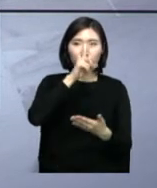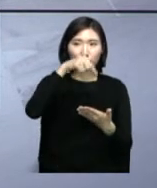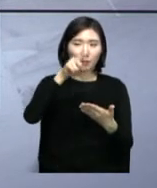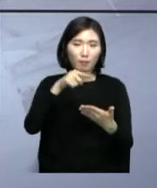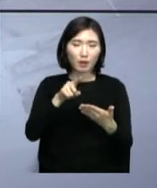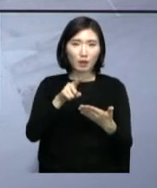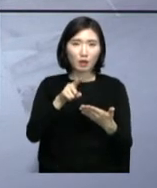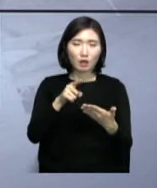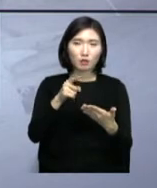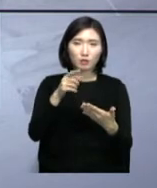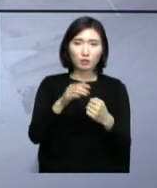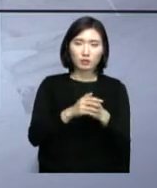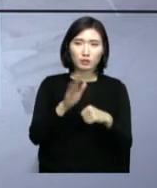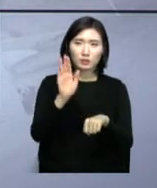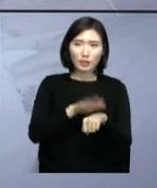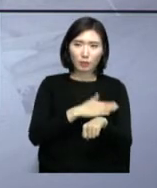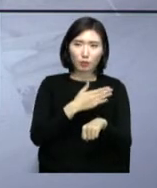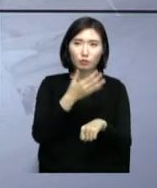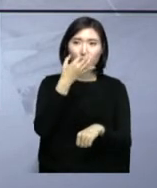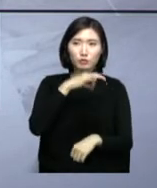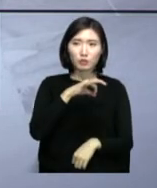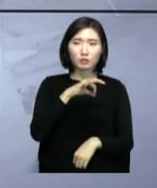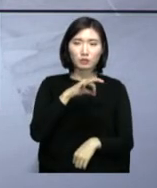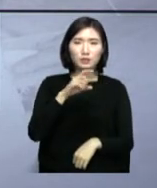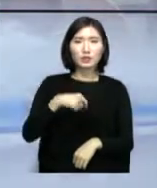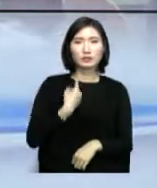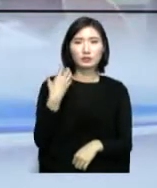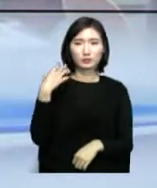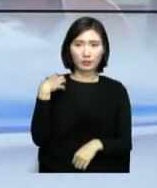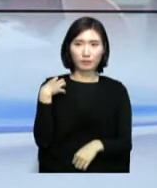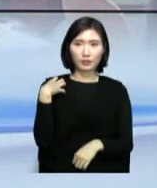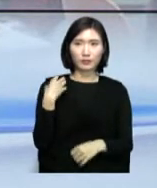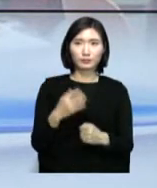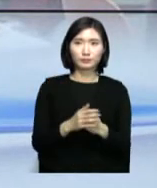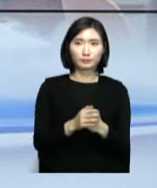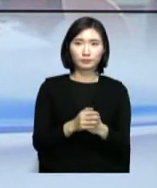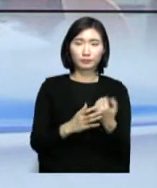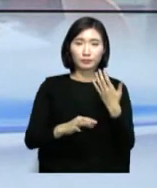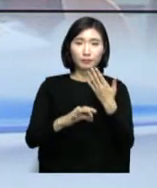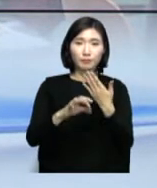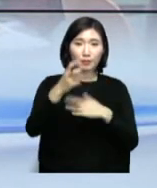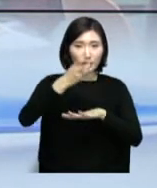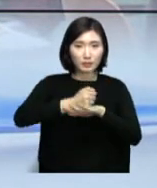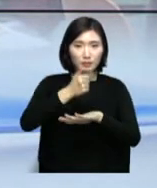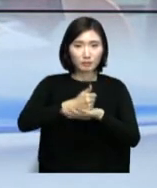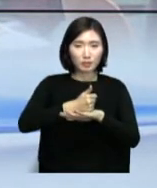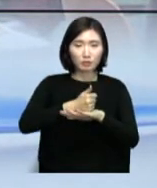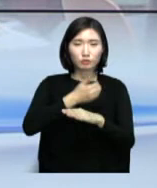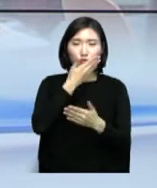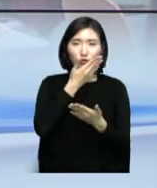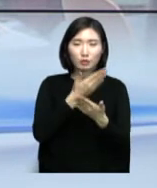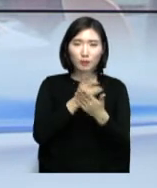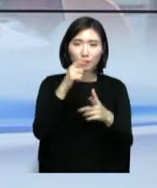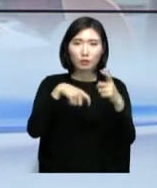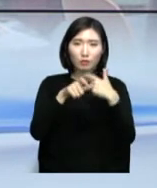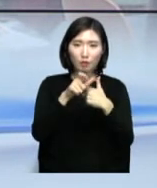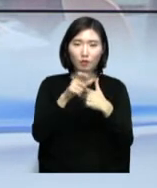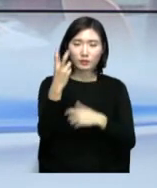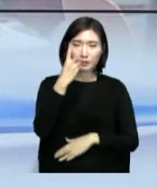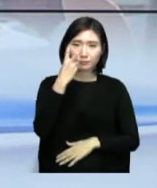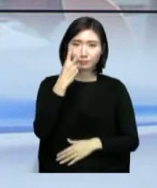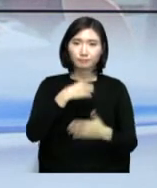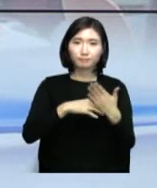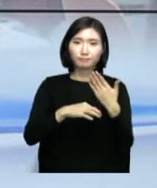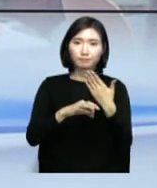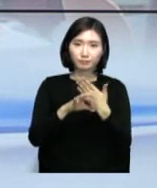생길 경우에는 수험생 본인이 책임져야 합니다 그럼 마지막으로 주의할 점 한가지만 더 살펴보겠습니다